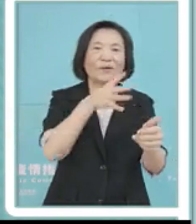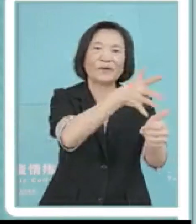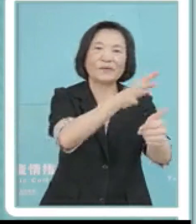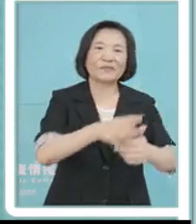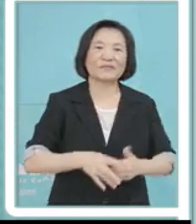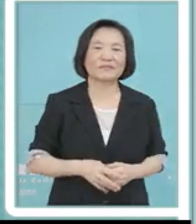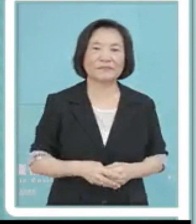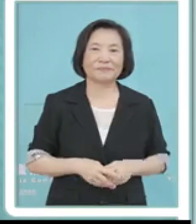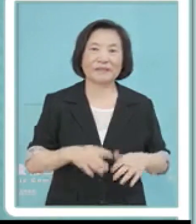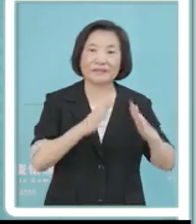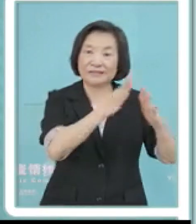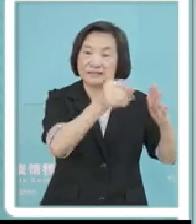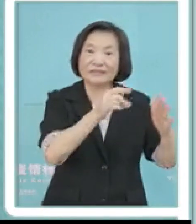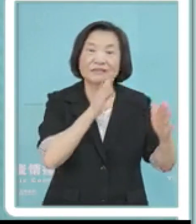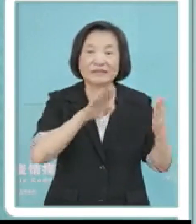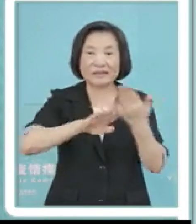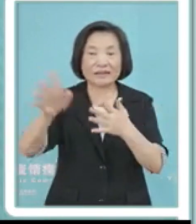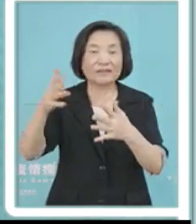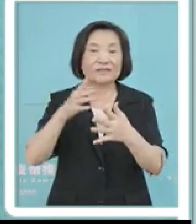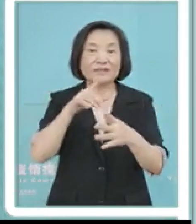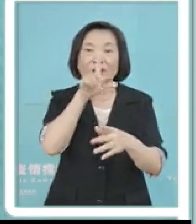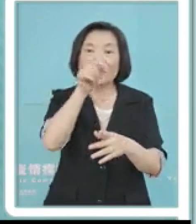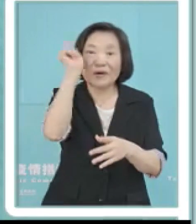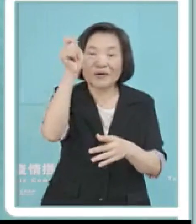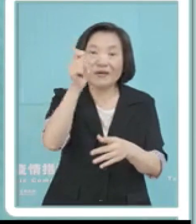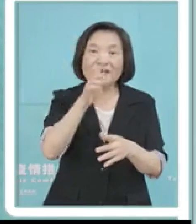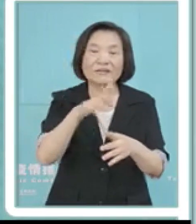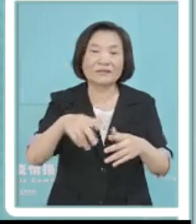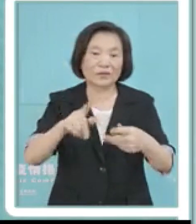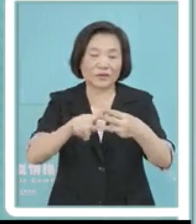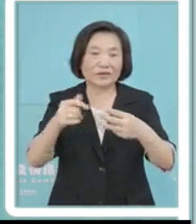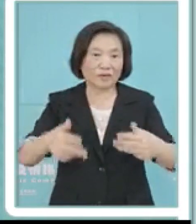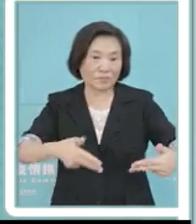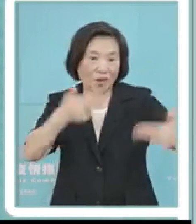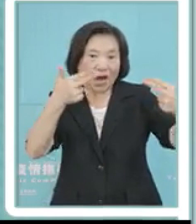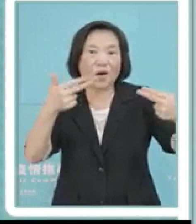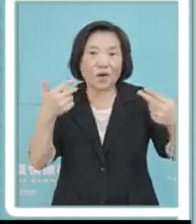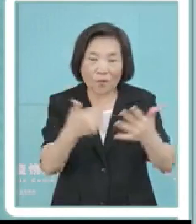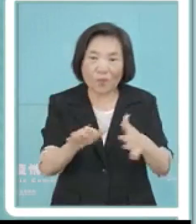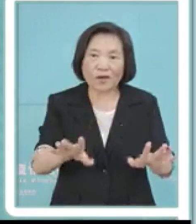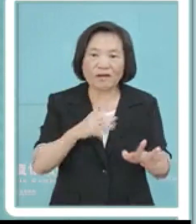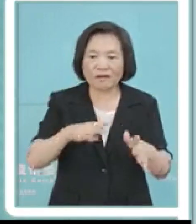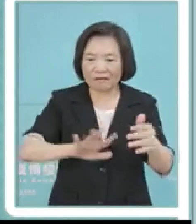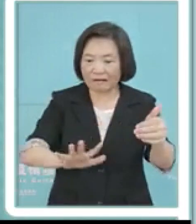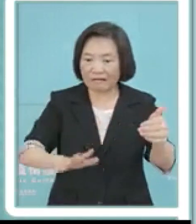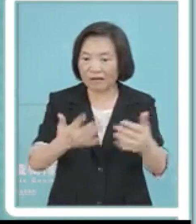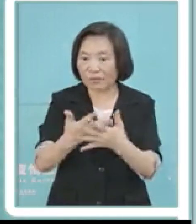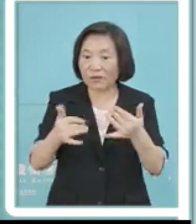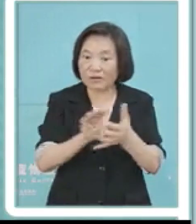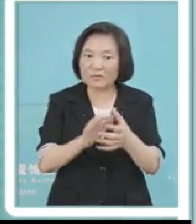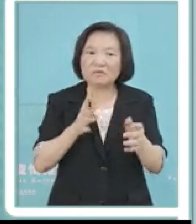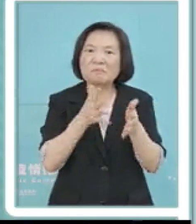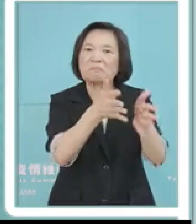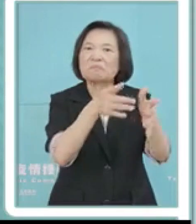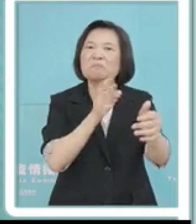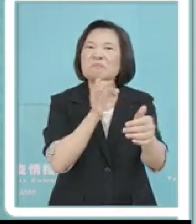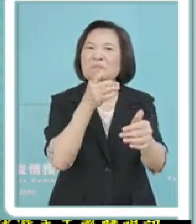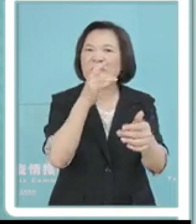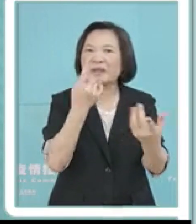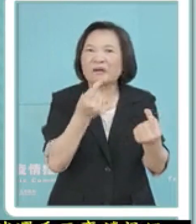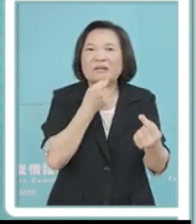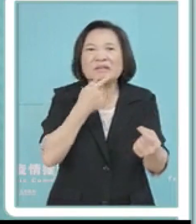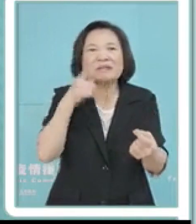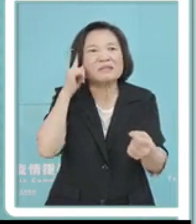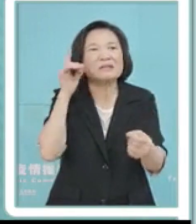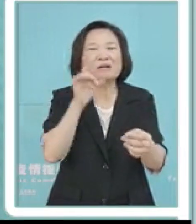市长跟金牌的羽球选手王麒麟视讯之后，没想到下面网友却一面倒来轰您，干嘛来蹭热